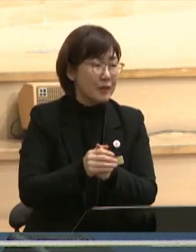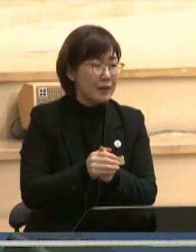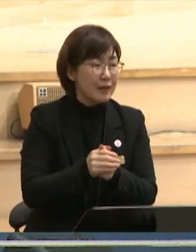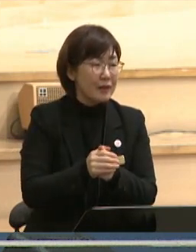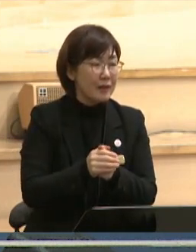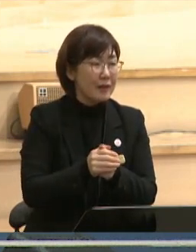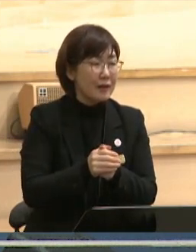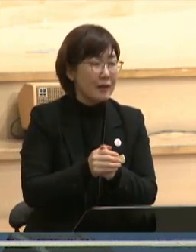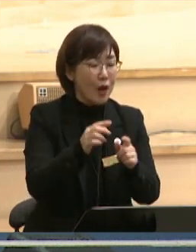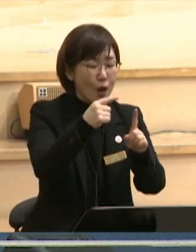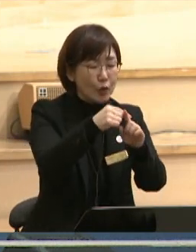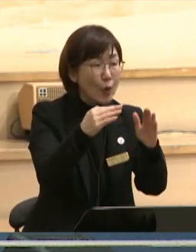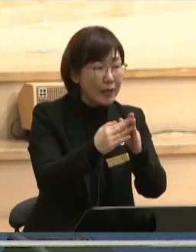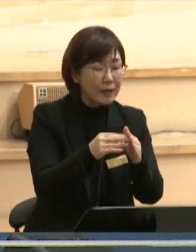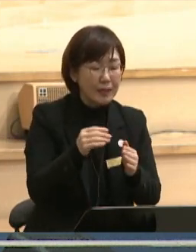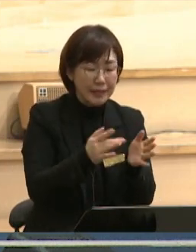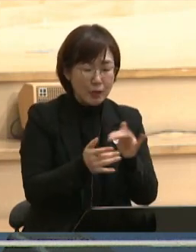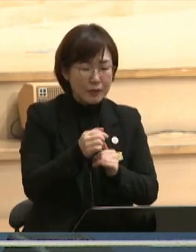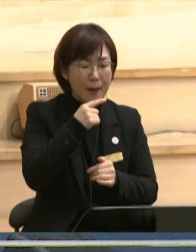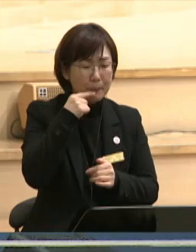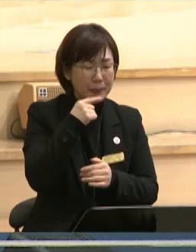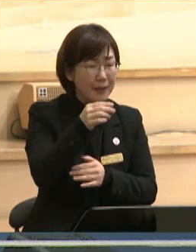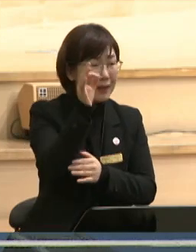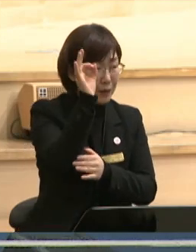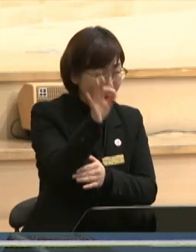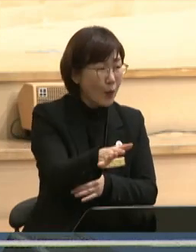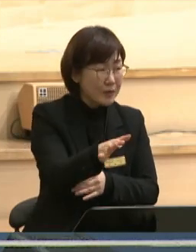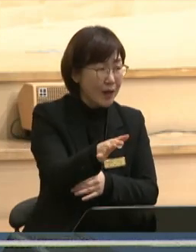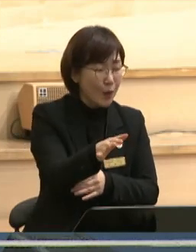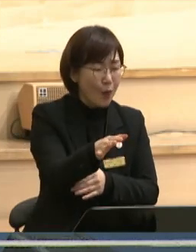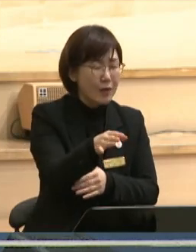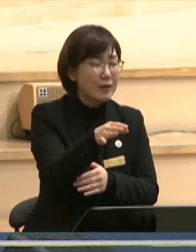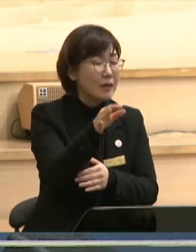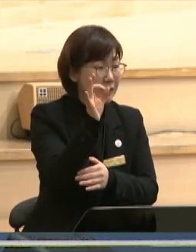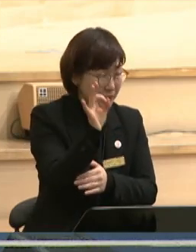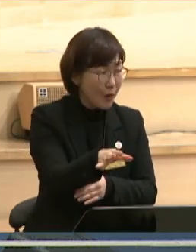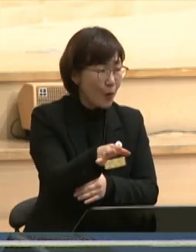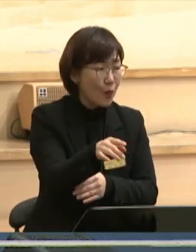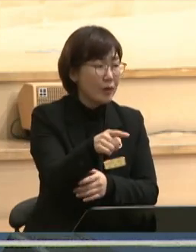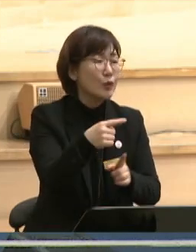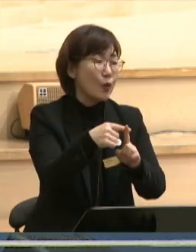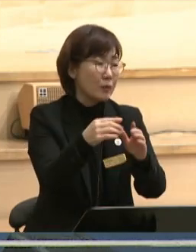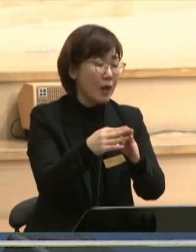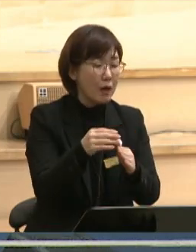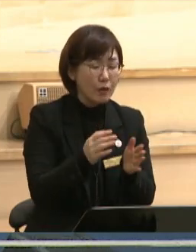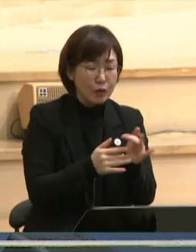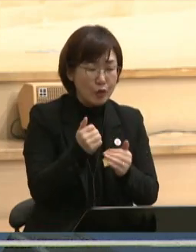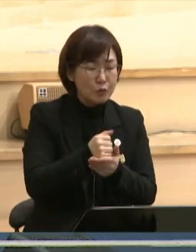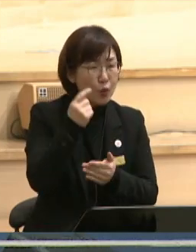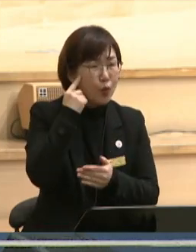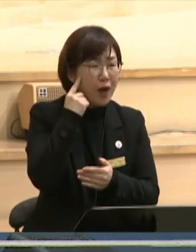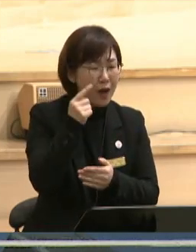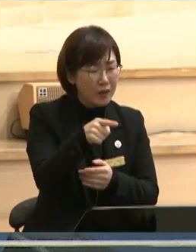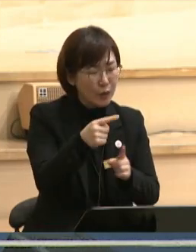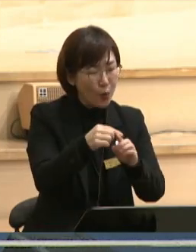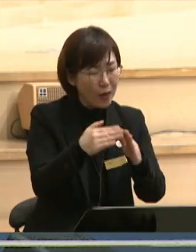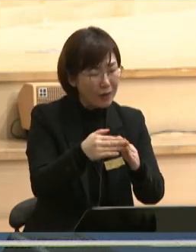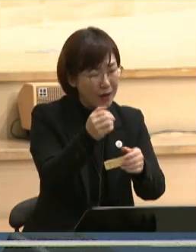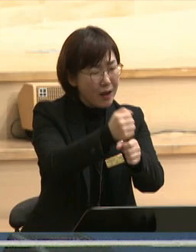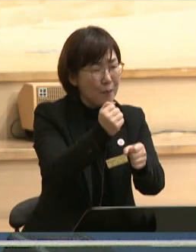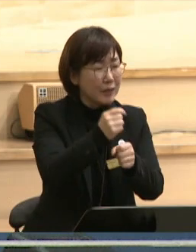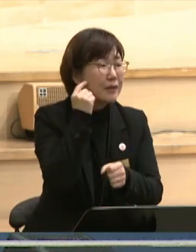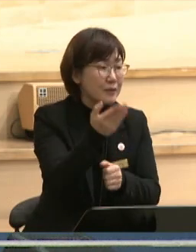자 그러면 왜 예수님은 자기의 피를 갖추고 교회를 탄생시켰을까라는 것입니다